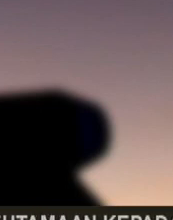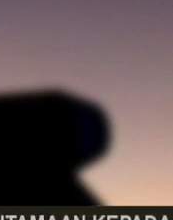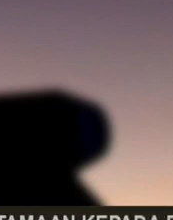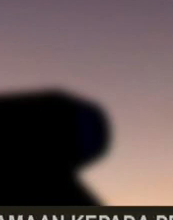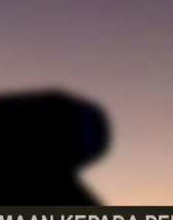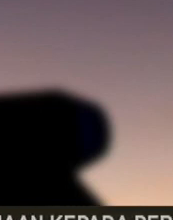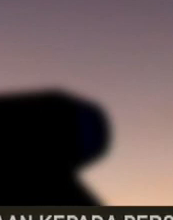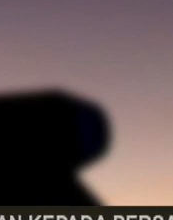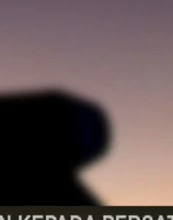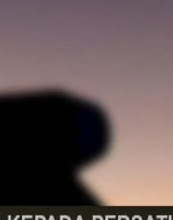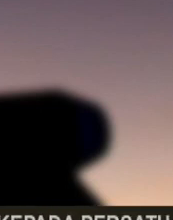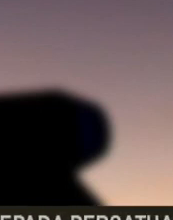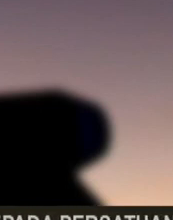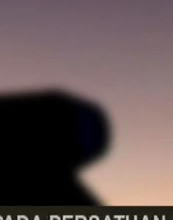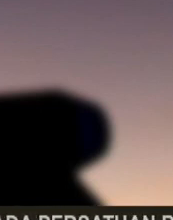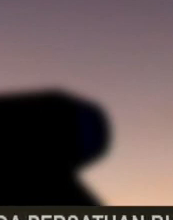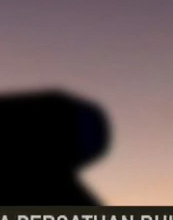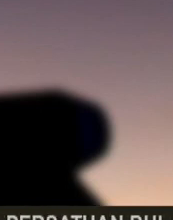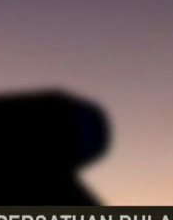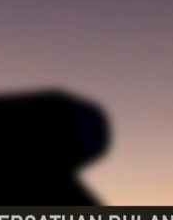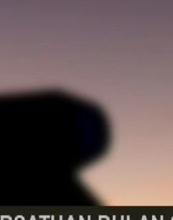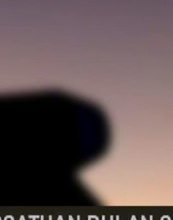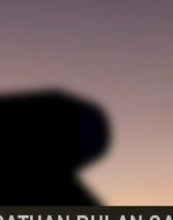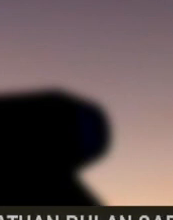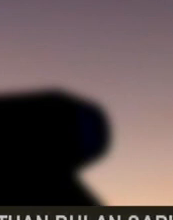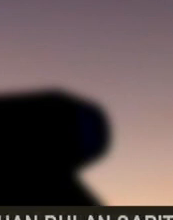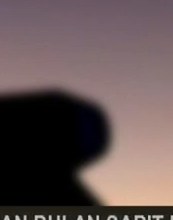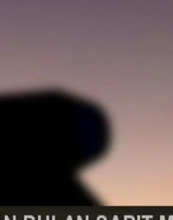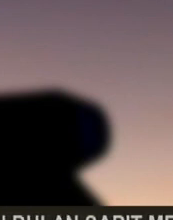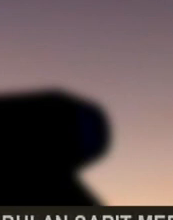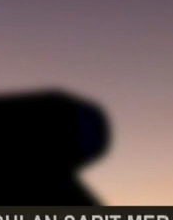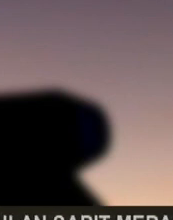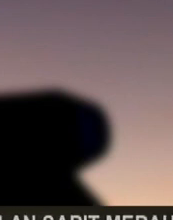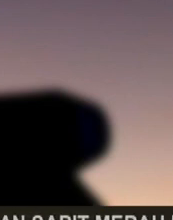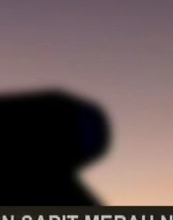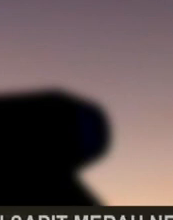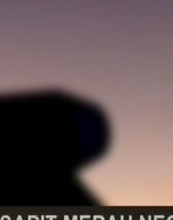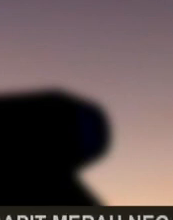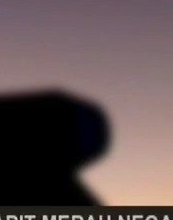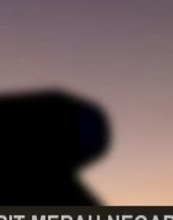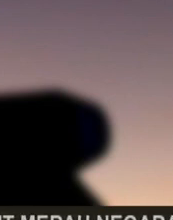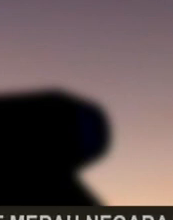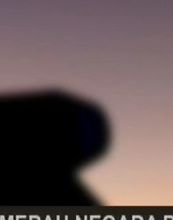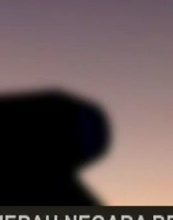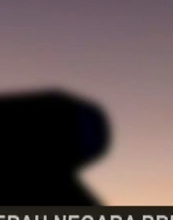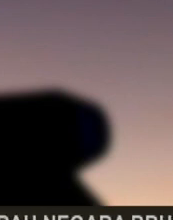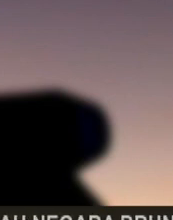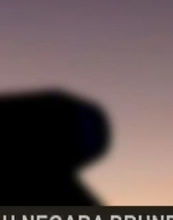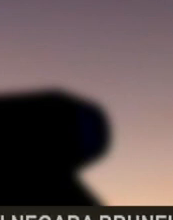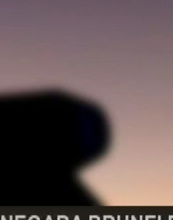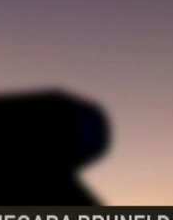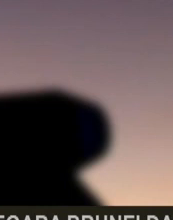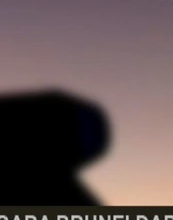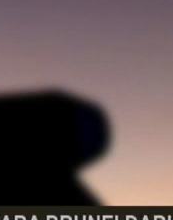12-05-2018 Kim Hakim Sorry dan para pegawai mahkamah mahkamah Syariah jabatan kehakiman negara jabatan Perdana Menteri